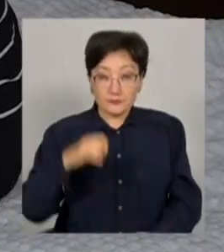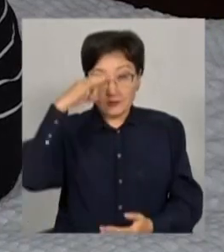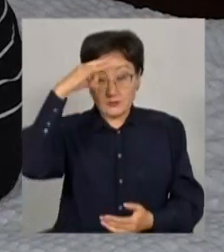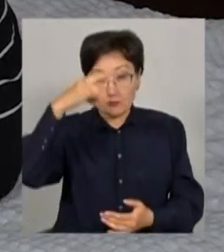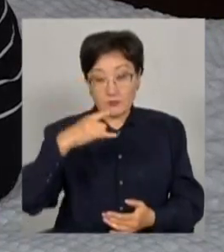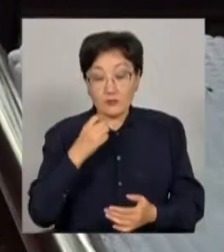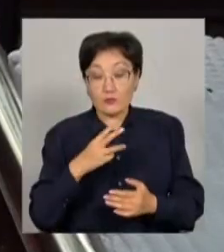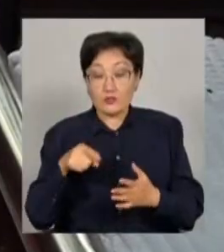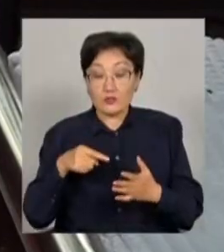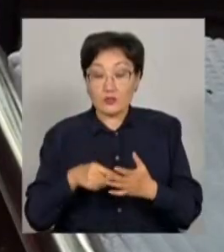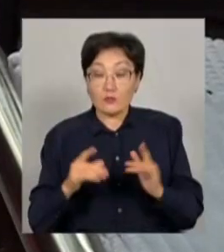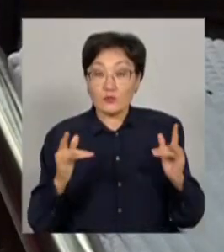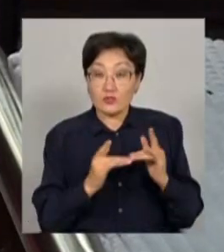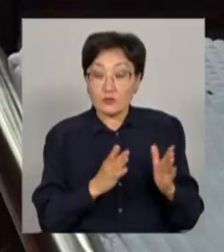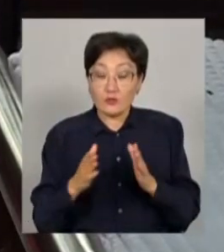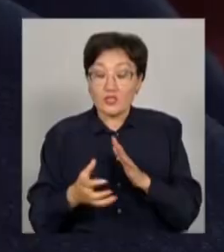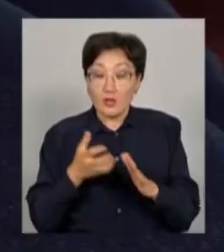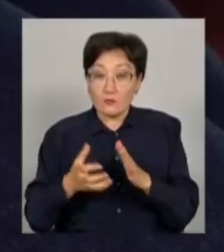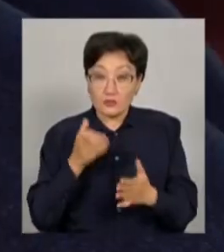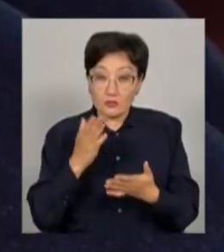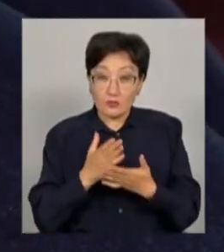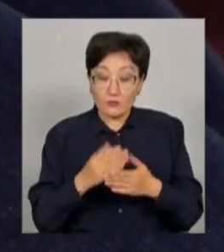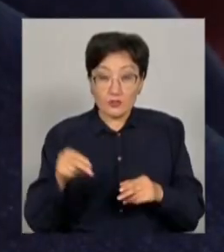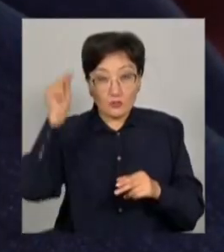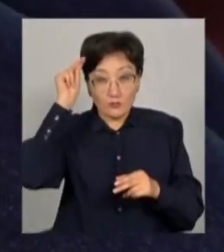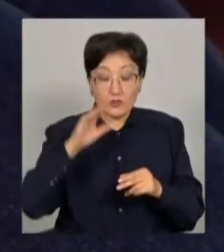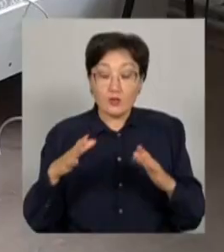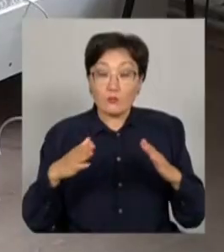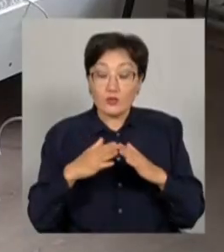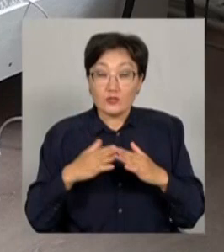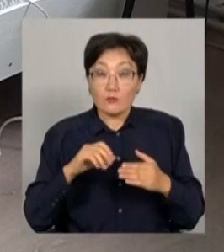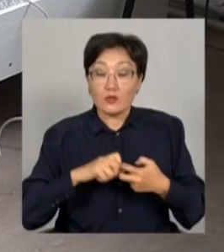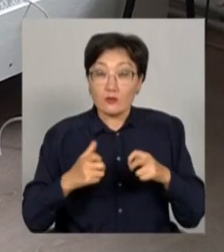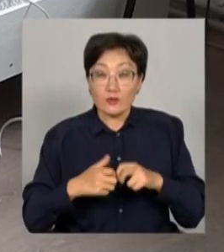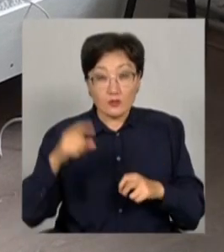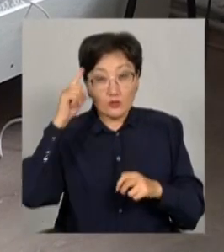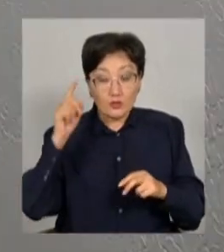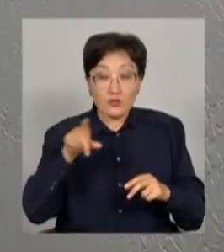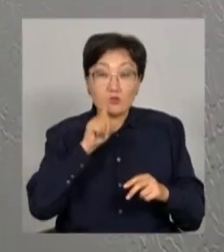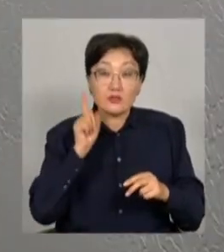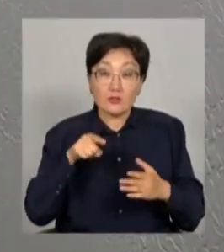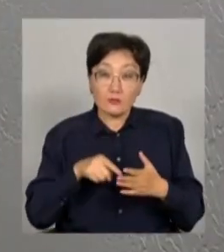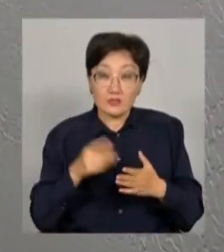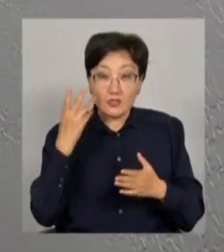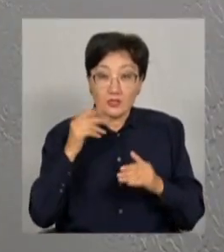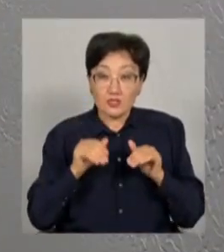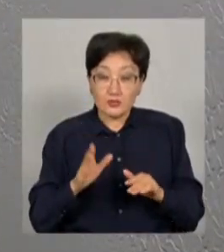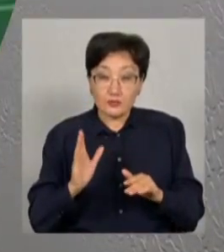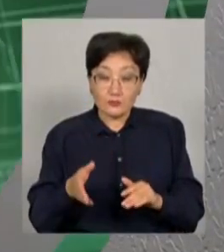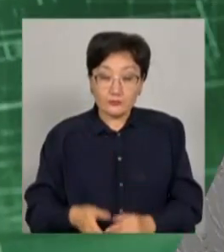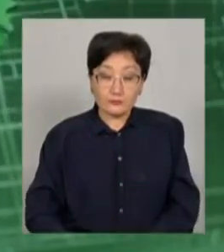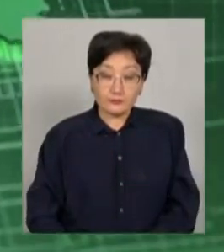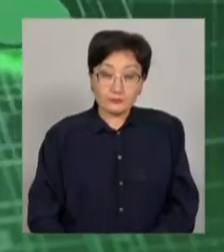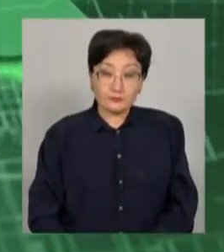Еліміздің бірнеше қаласында жатақхана тапшылығы байқалады. Оқуды емес, баспана қамын ойлап жүрген жастар мәселесі қалай шешіліп жатыр.